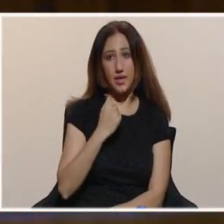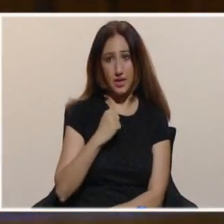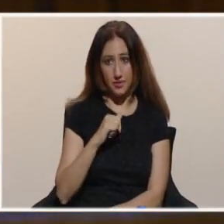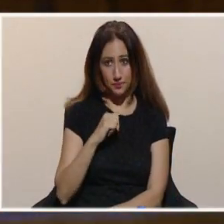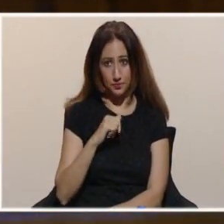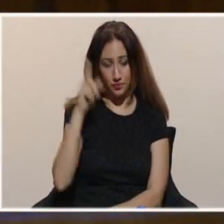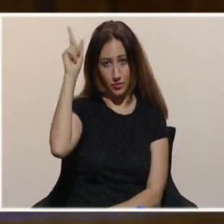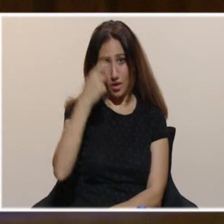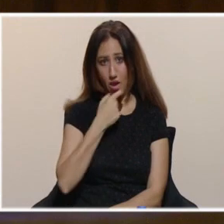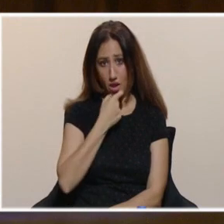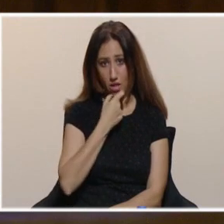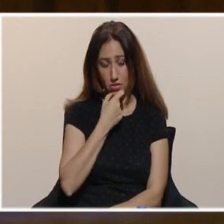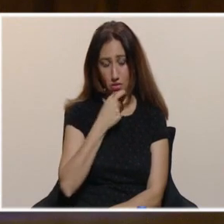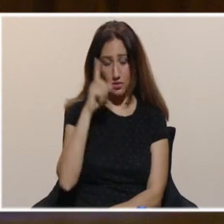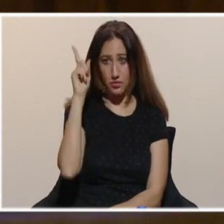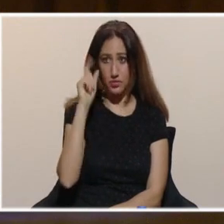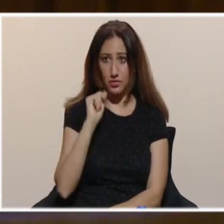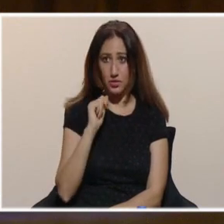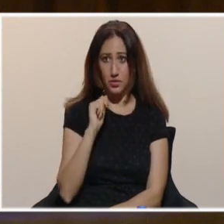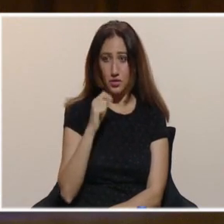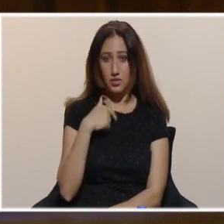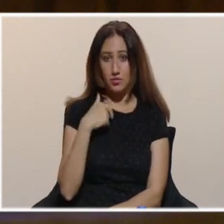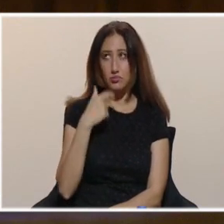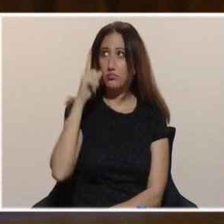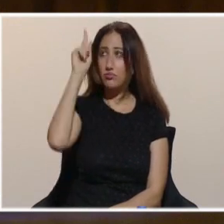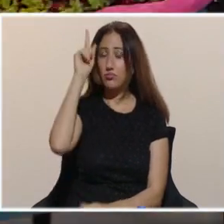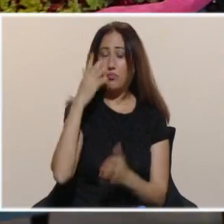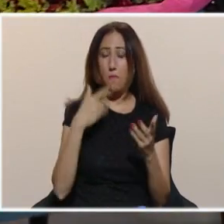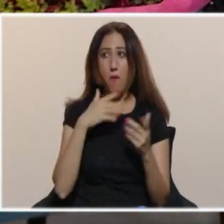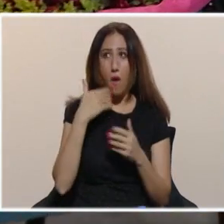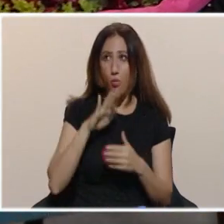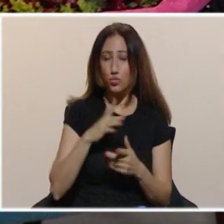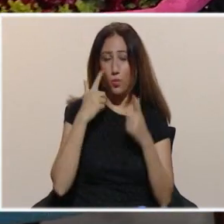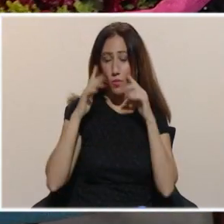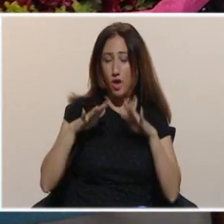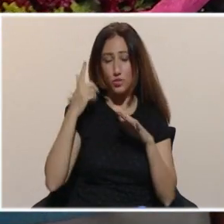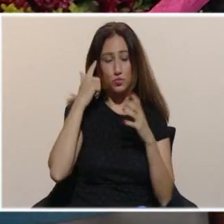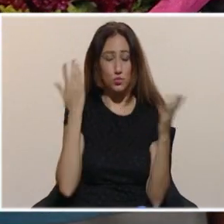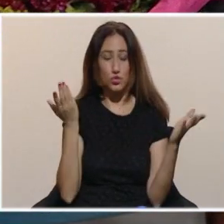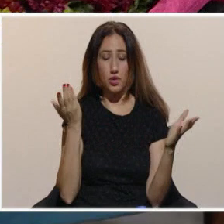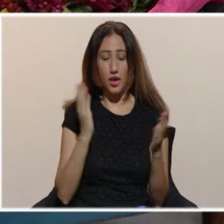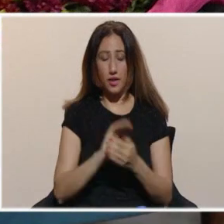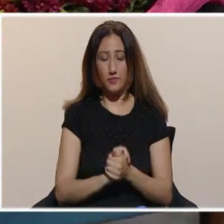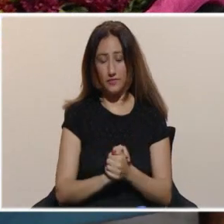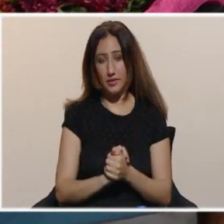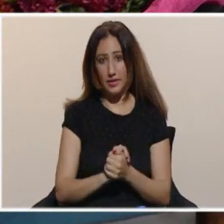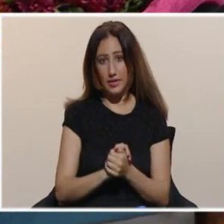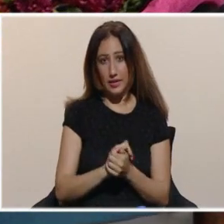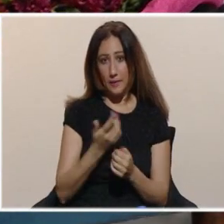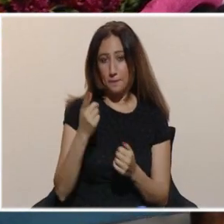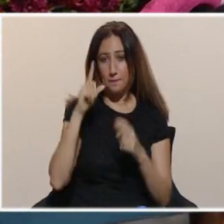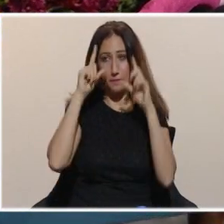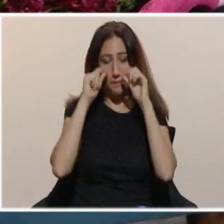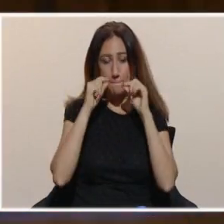ايوه، وده اللي خلاكي تنشري بوست تقولي انا بين ايدين ربنا ومش عارفه هرجع للدنيا تاني ولا لا. ايوه أنا مش عارفة جسمي هيستحمل بنج تاني ولا